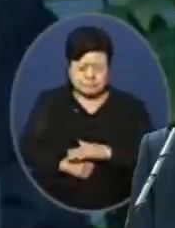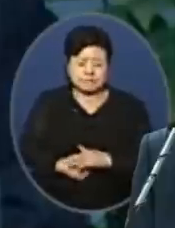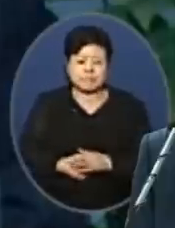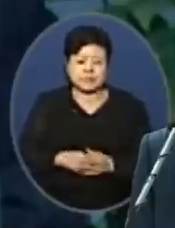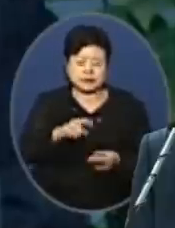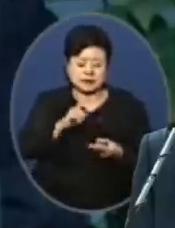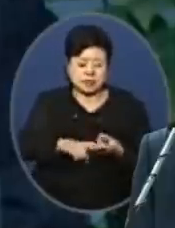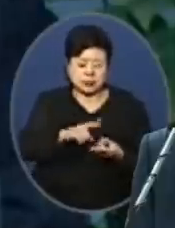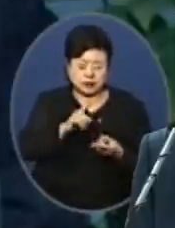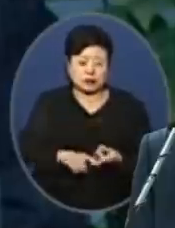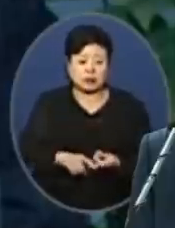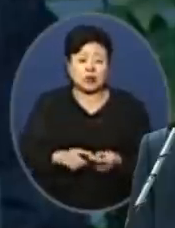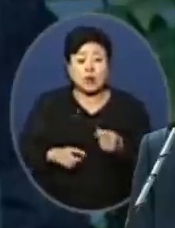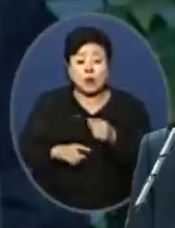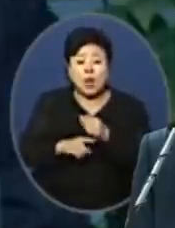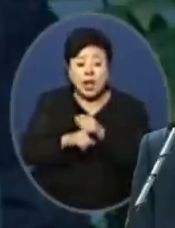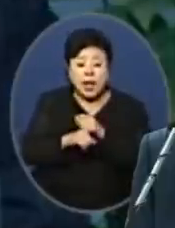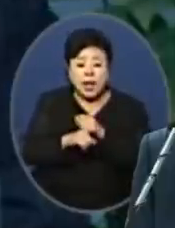내려왔습니다. 왜?